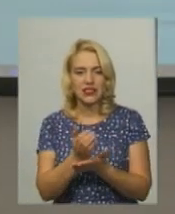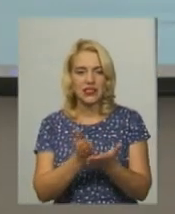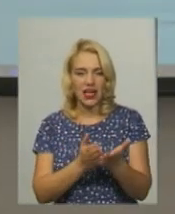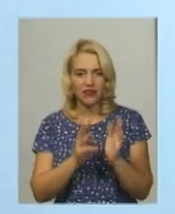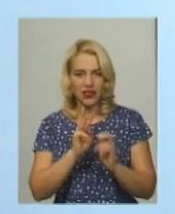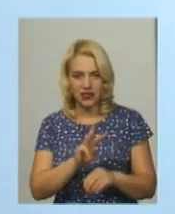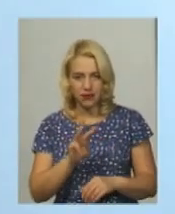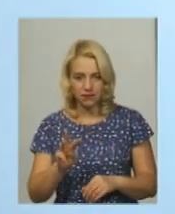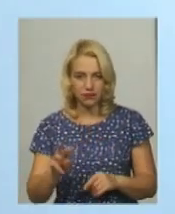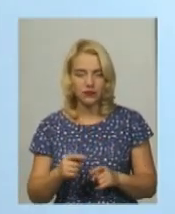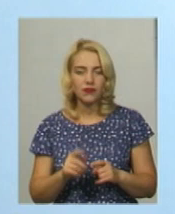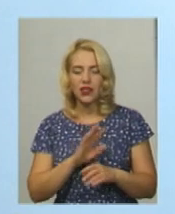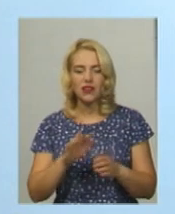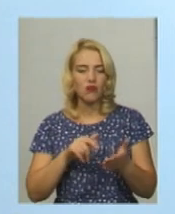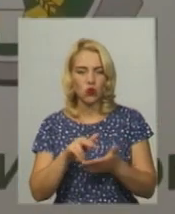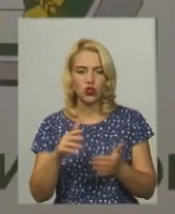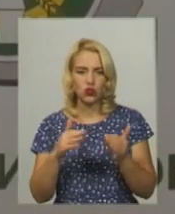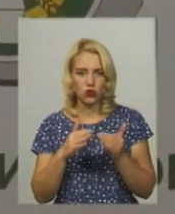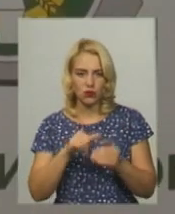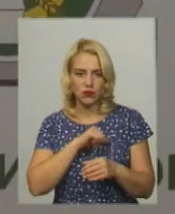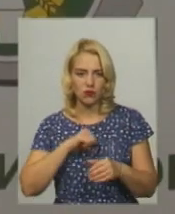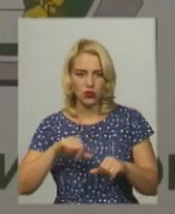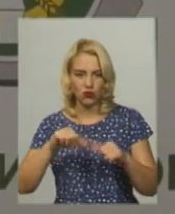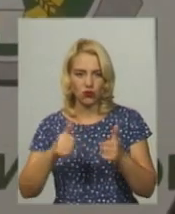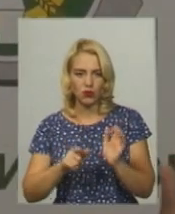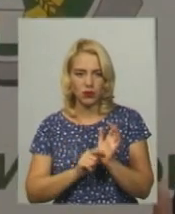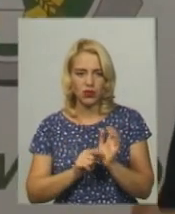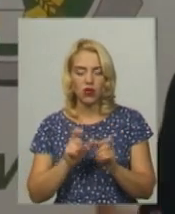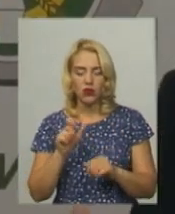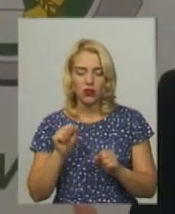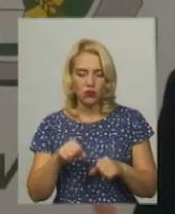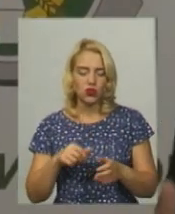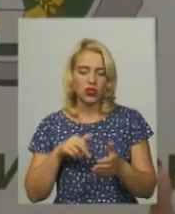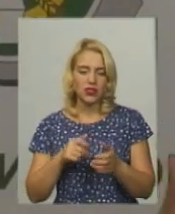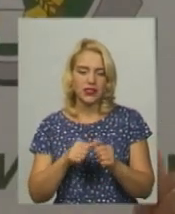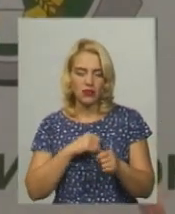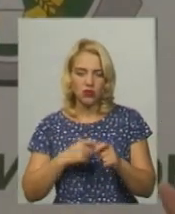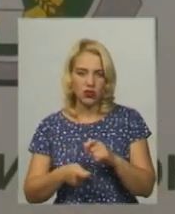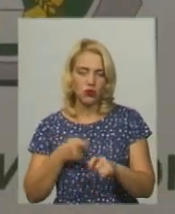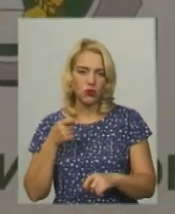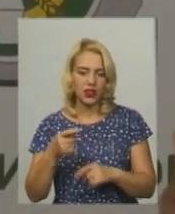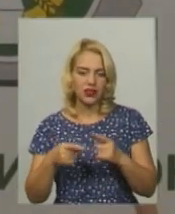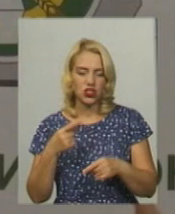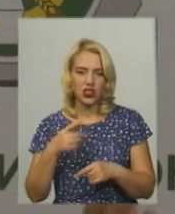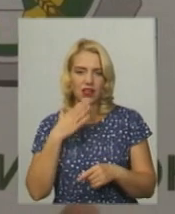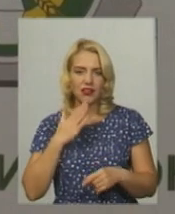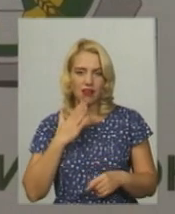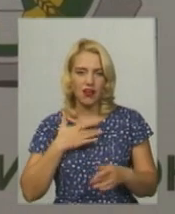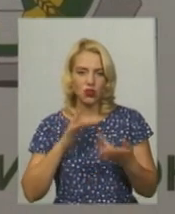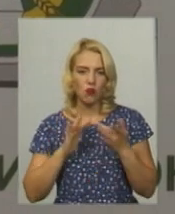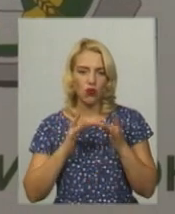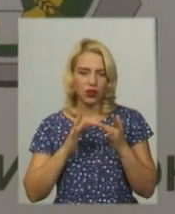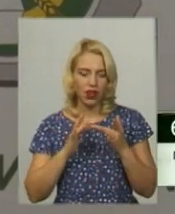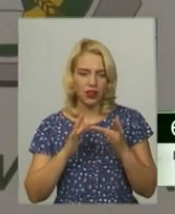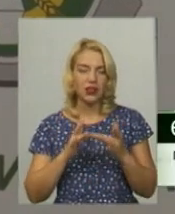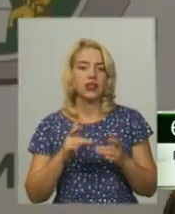виходячи з дому. Людина може самостійно подати через наш портал всі документи, які необхідні для отримання